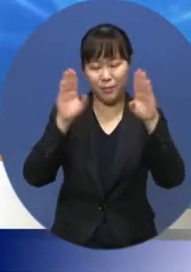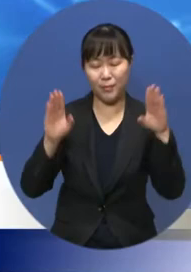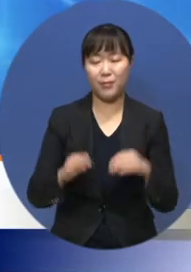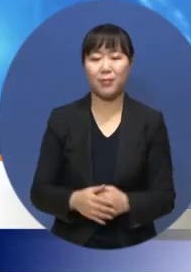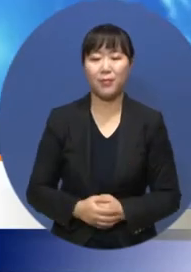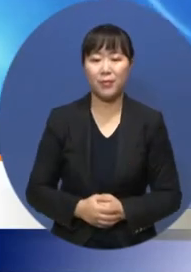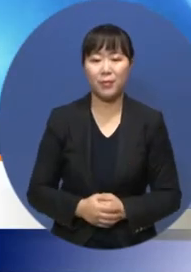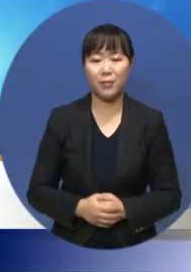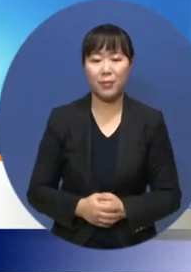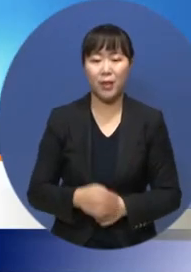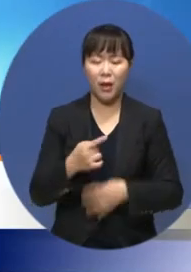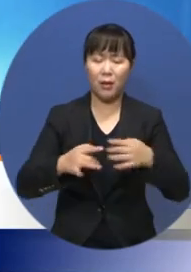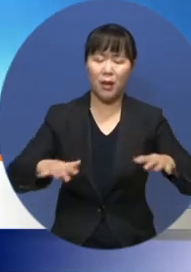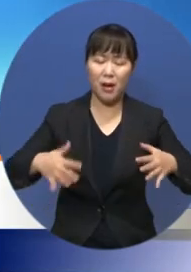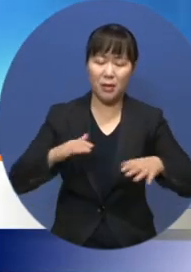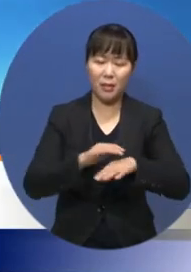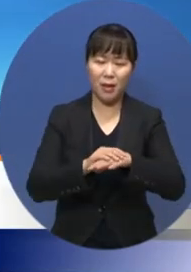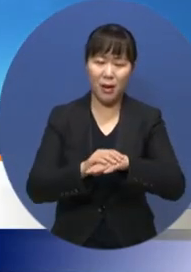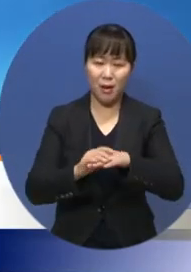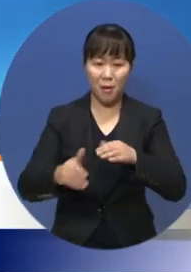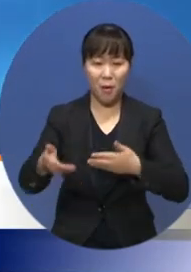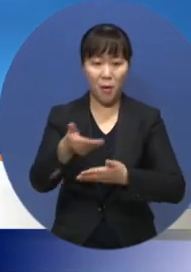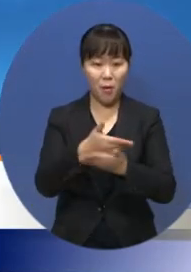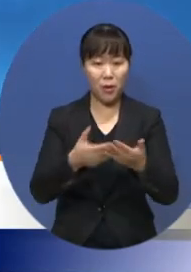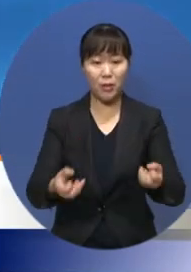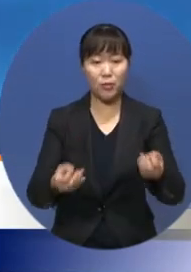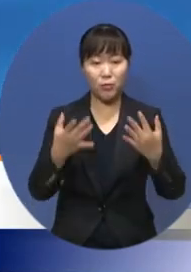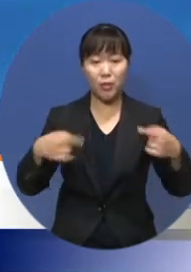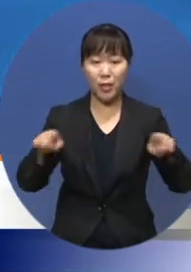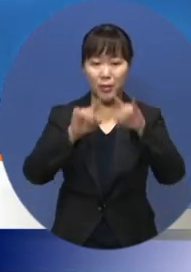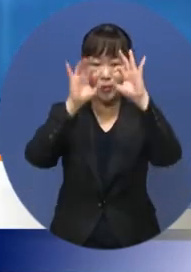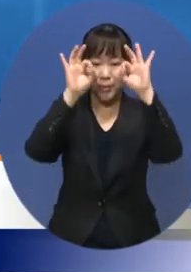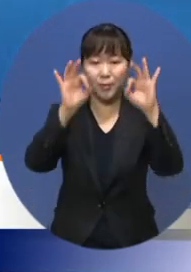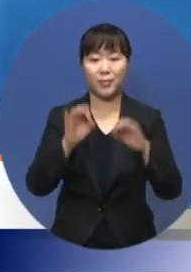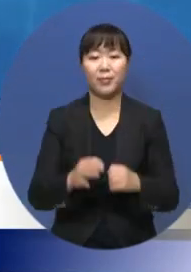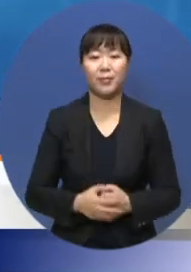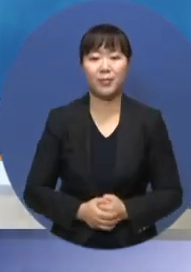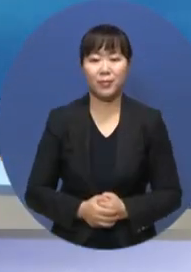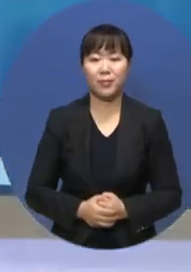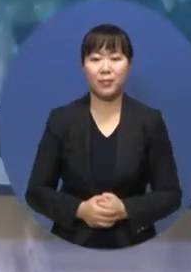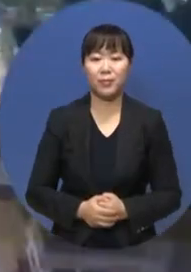열렸습니다. 가을과 어우러진 축제 현장에 이영춘 기자가 다녀왔습니다.